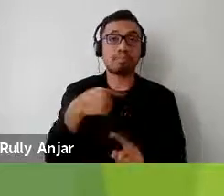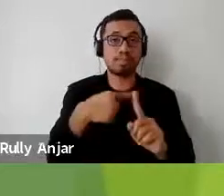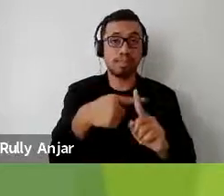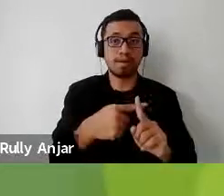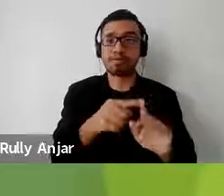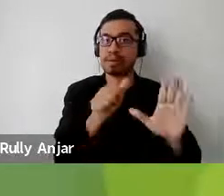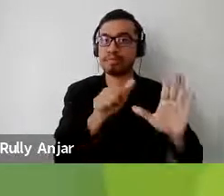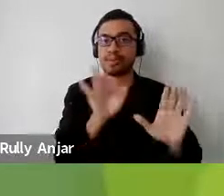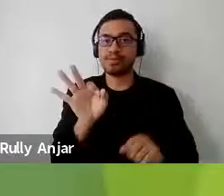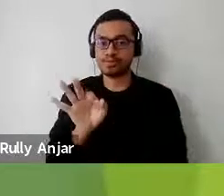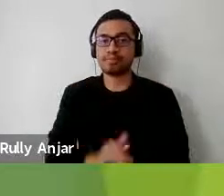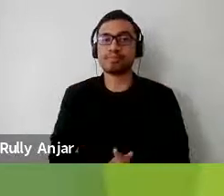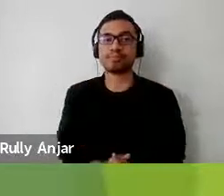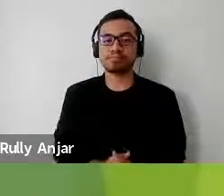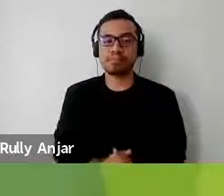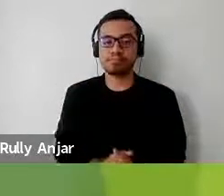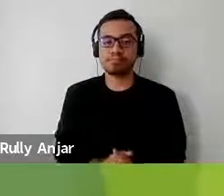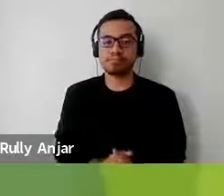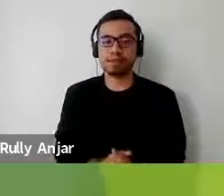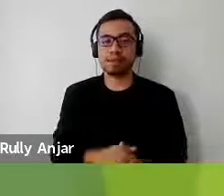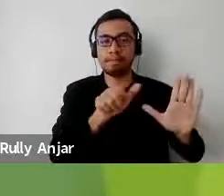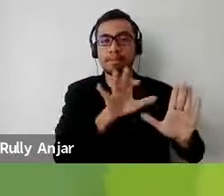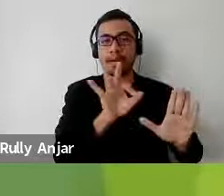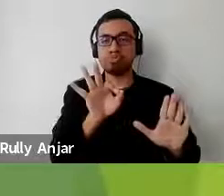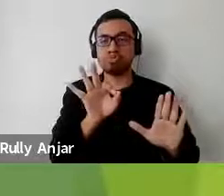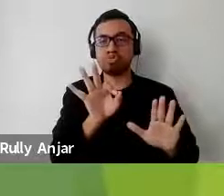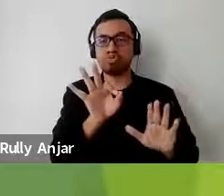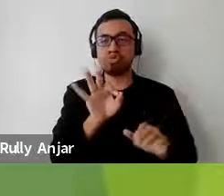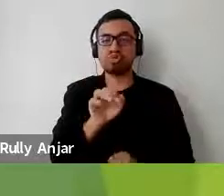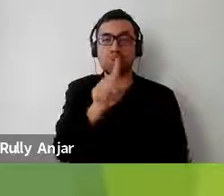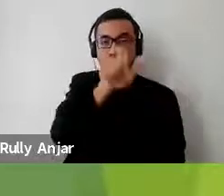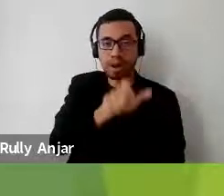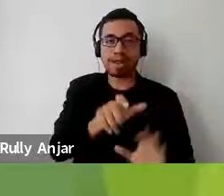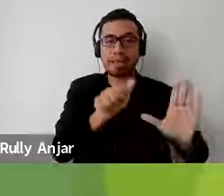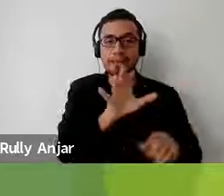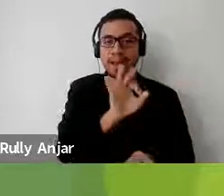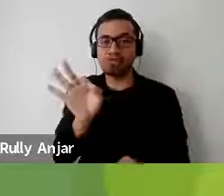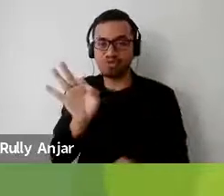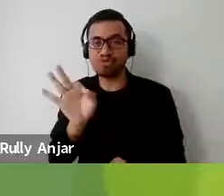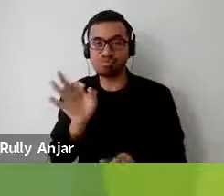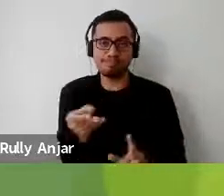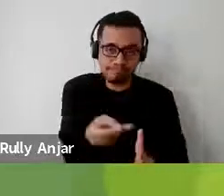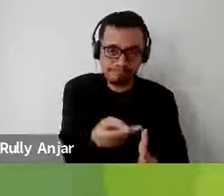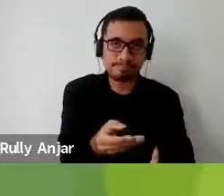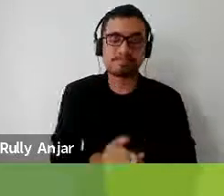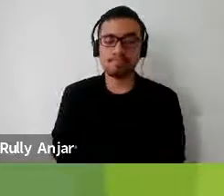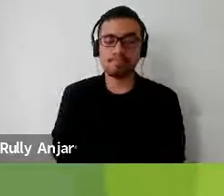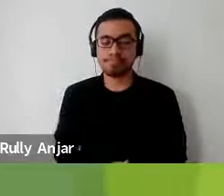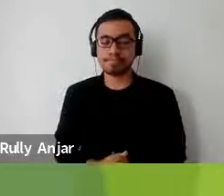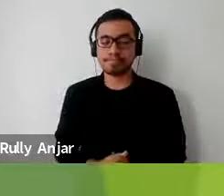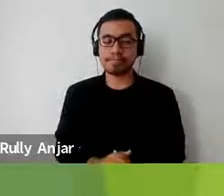Menjadi 600 per orang. Kemudian Bapak-Ibu sekalian, perlu kami sampaikan pula